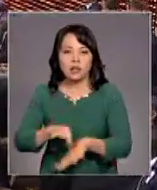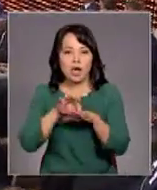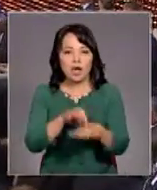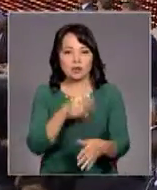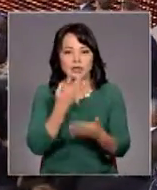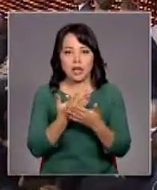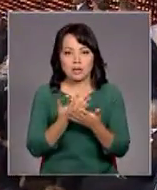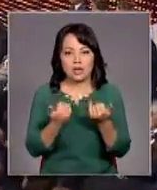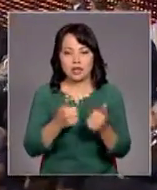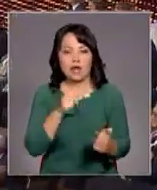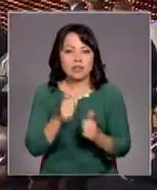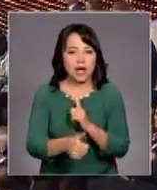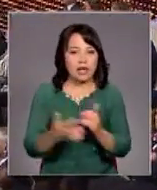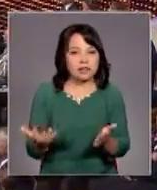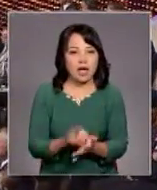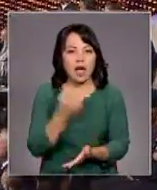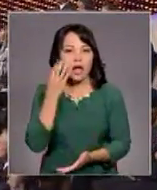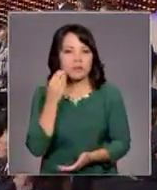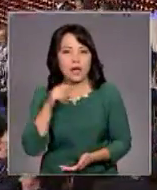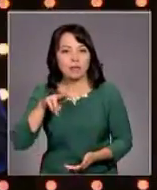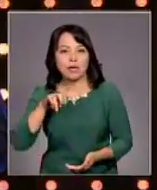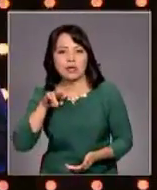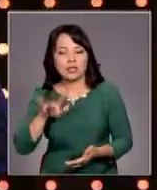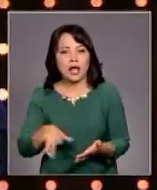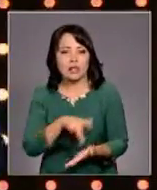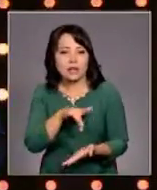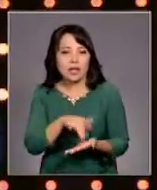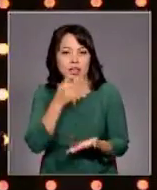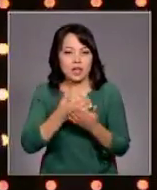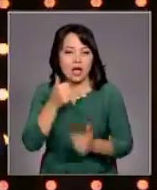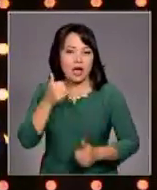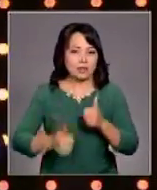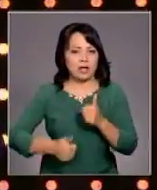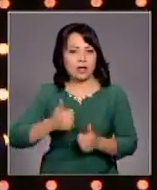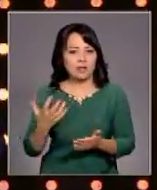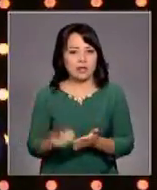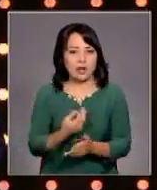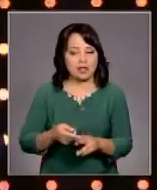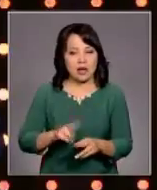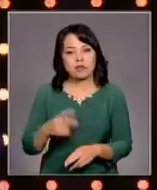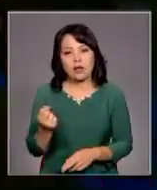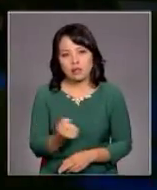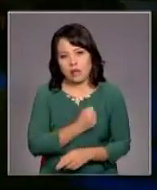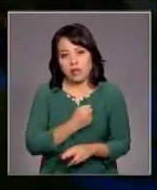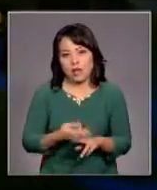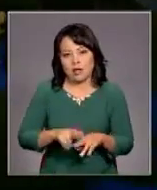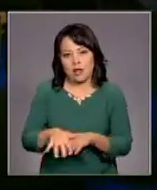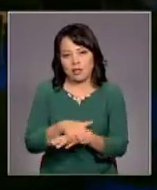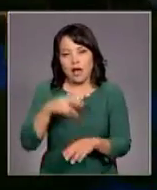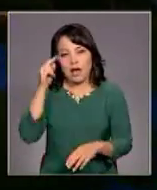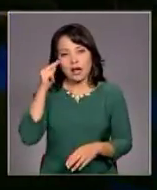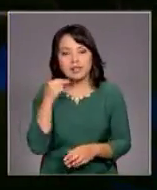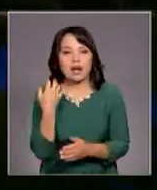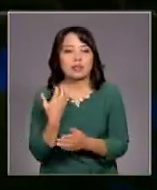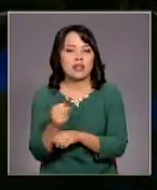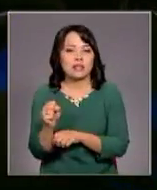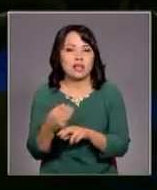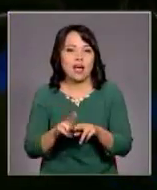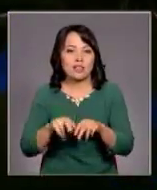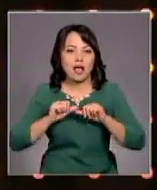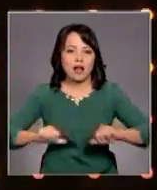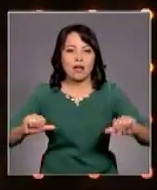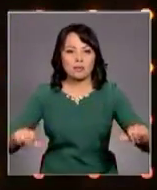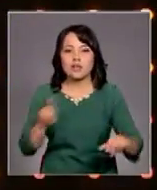өтті. Ақтық сында Алматы мен Пекин қалалары өзара бақ сынасты. Өкінішке орай, бұл жолы Қытайдың жолы болды.